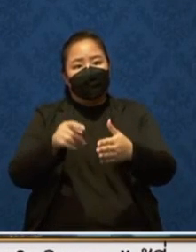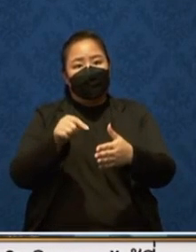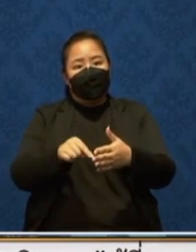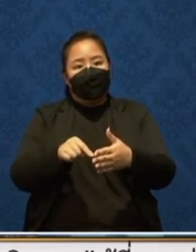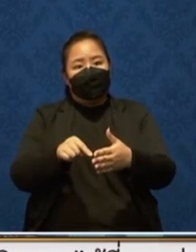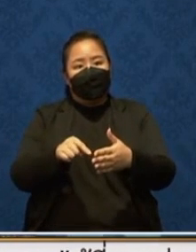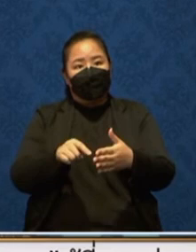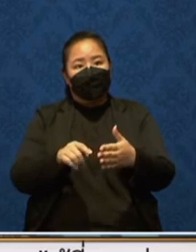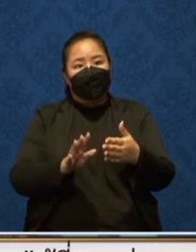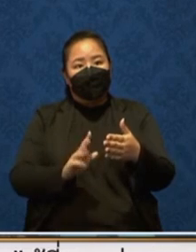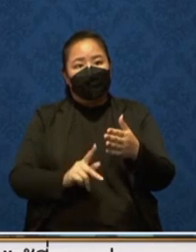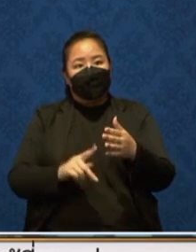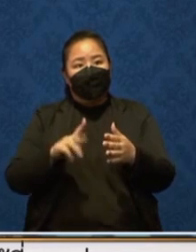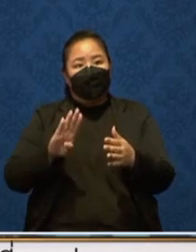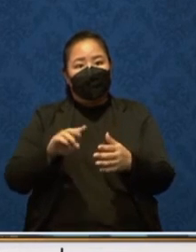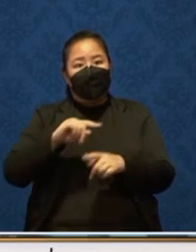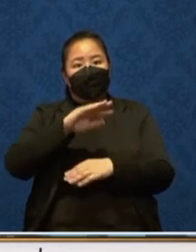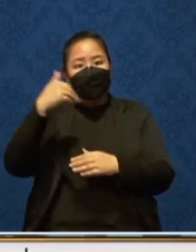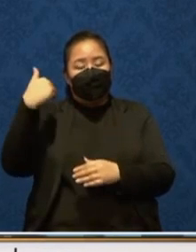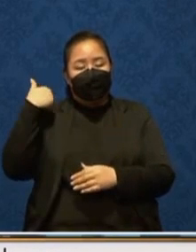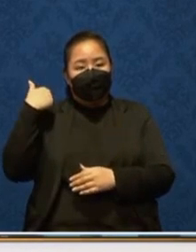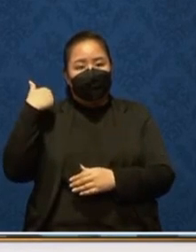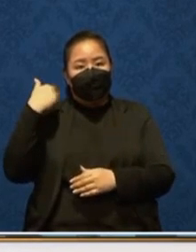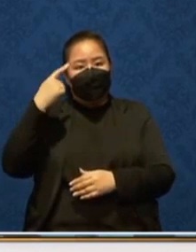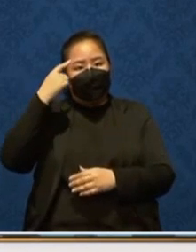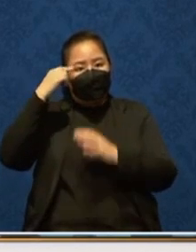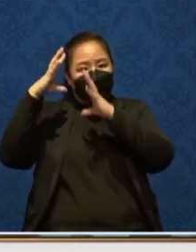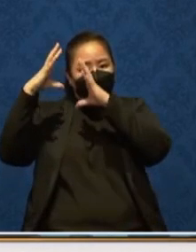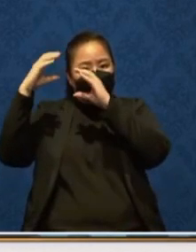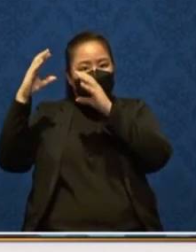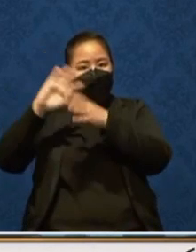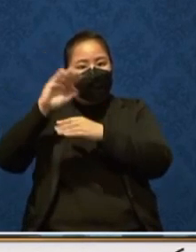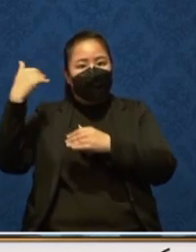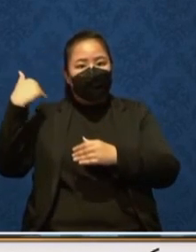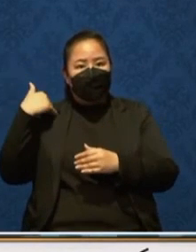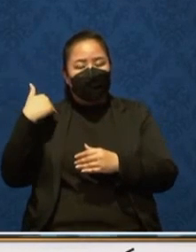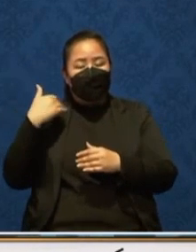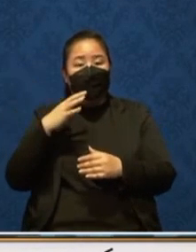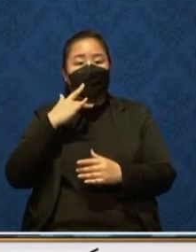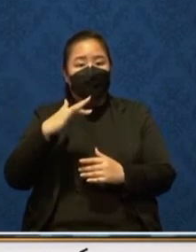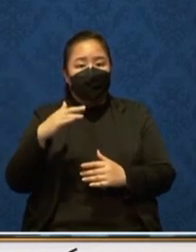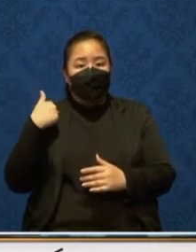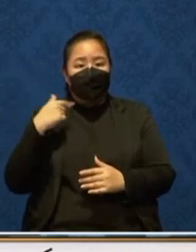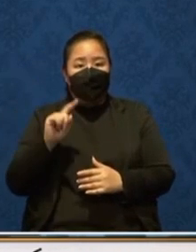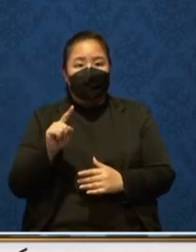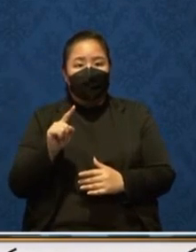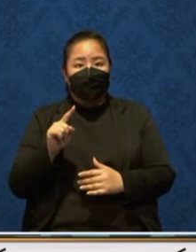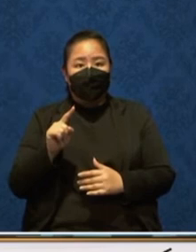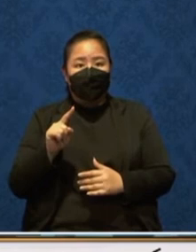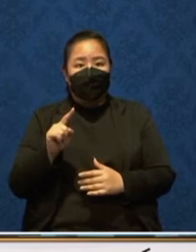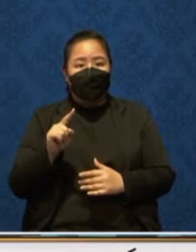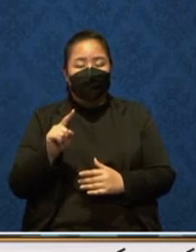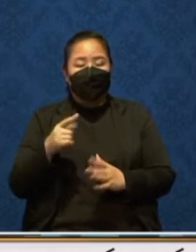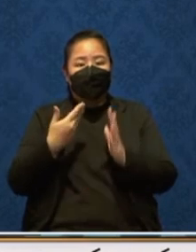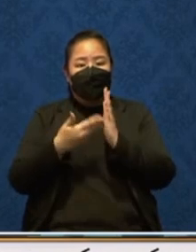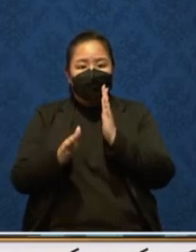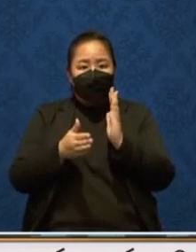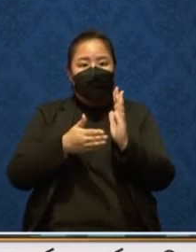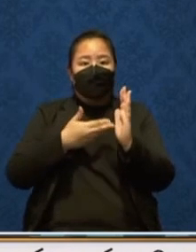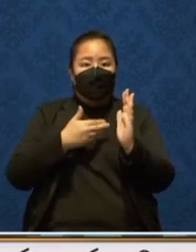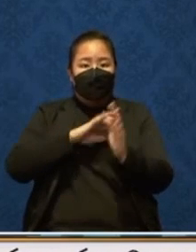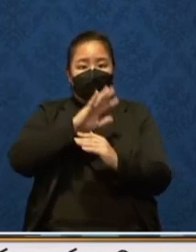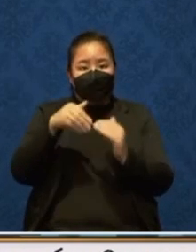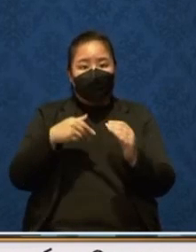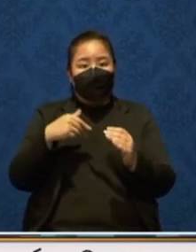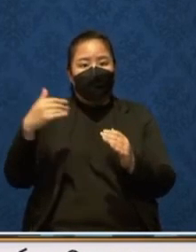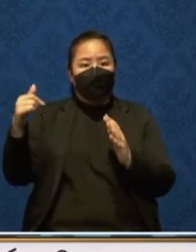จร ๆ ยมเหตุให้ฝันนะคร ทประทานก็คเราฝนวามเปการเชื่อมระหว่างะเลฟังตะวนตกตวออกถ้ามัมคนภายนอกจากทั่วโลก